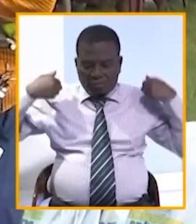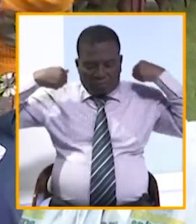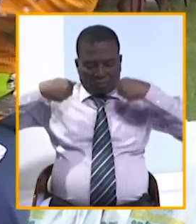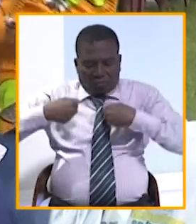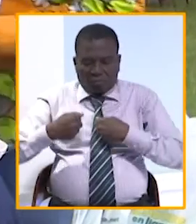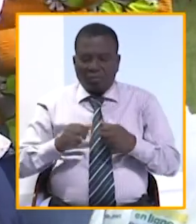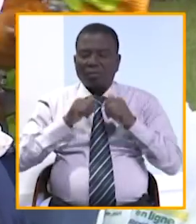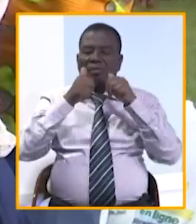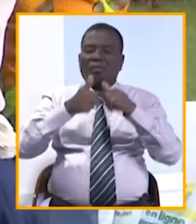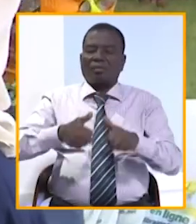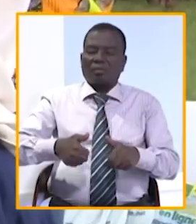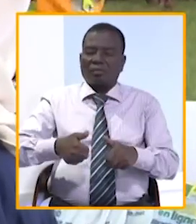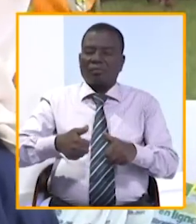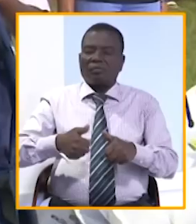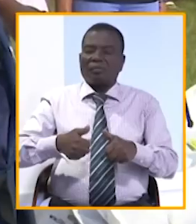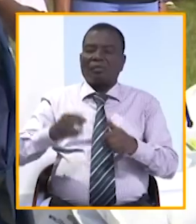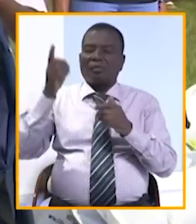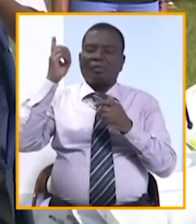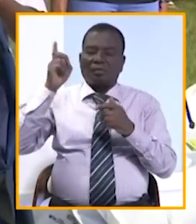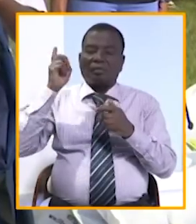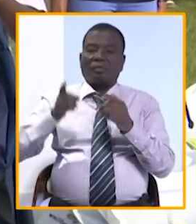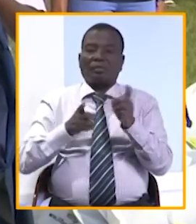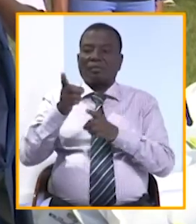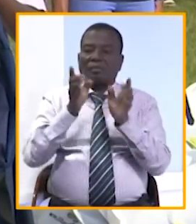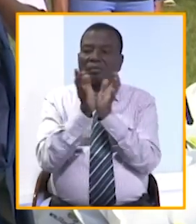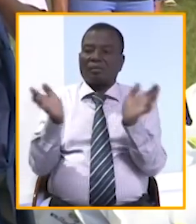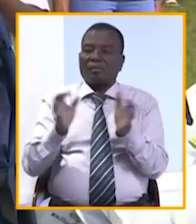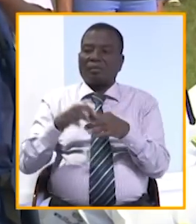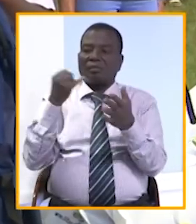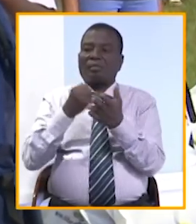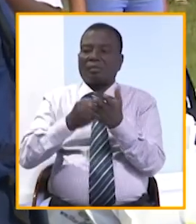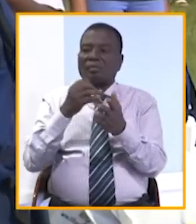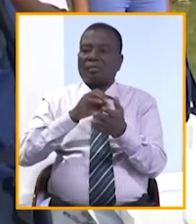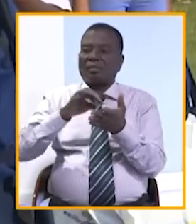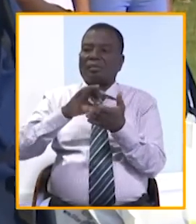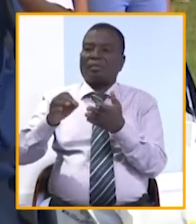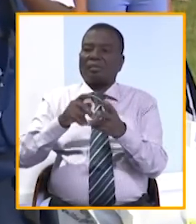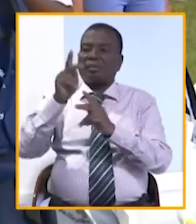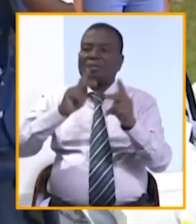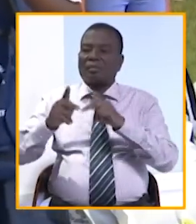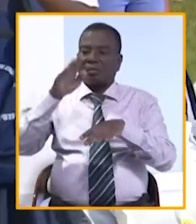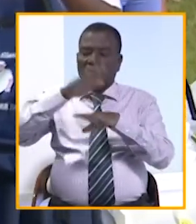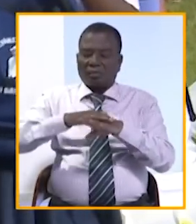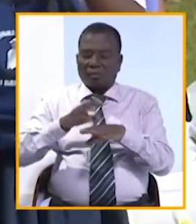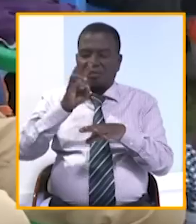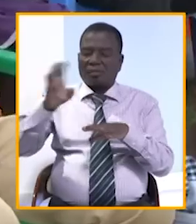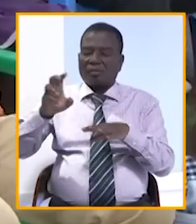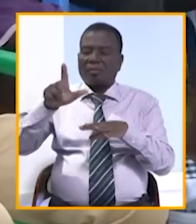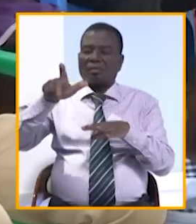dont du député Assaoru Kounajak, directeur général du Trésor et de la comptabilité publique. Sur les 624